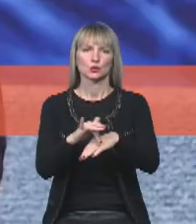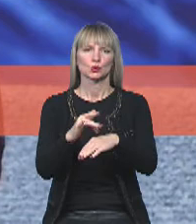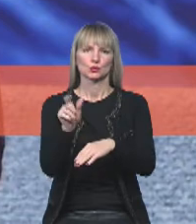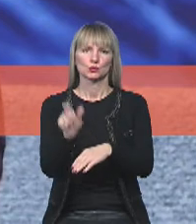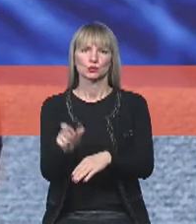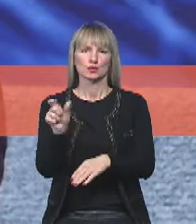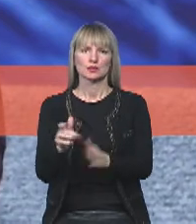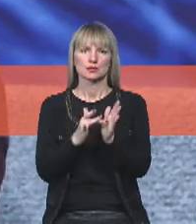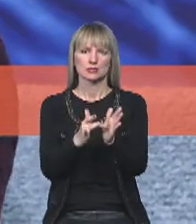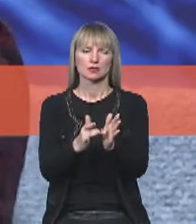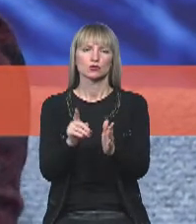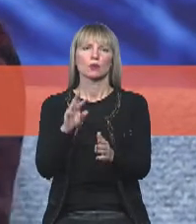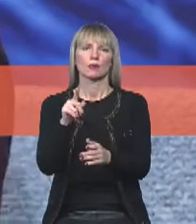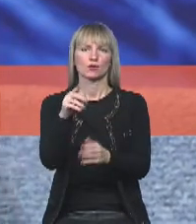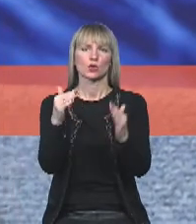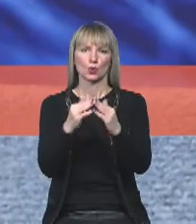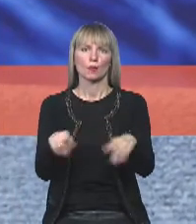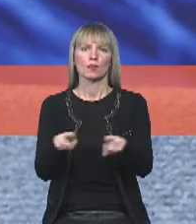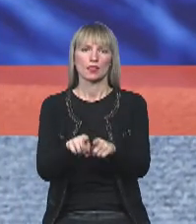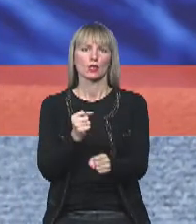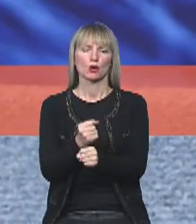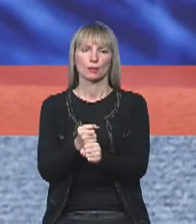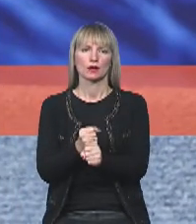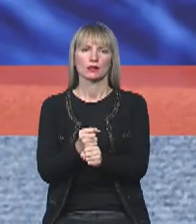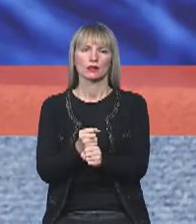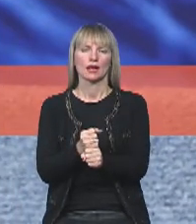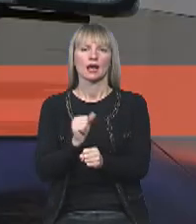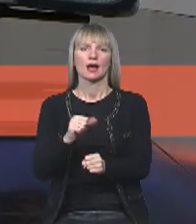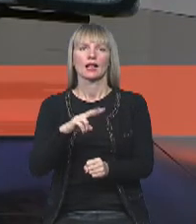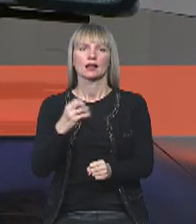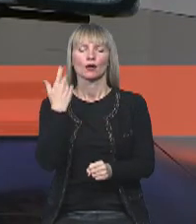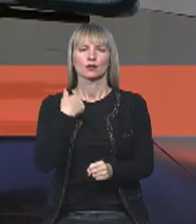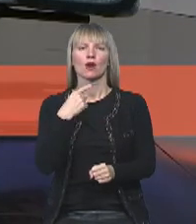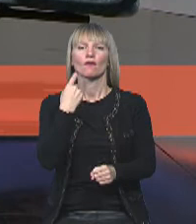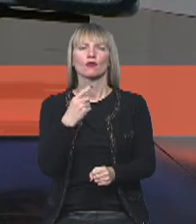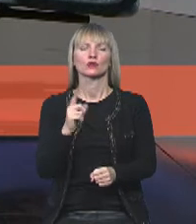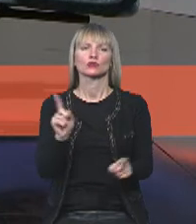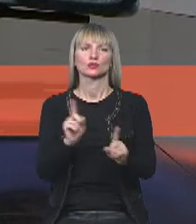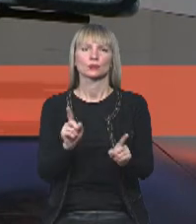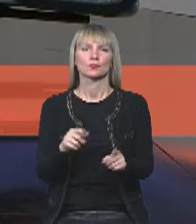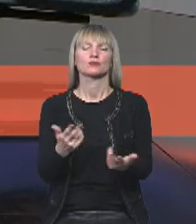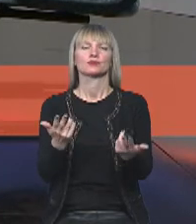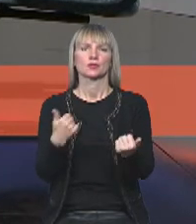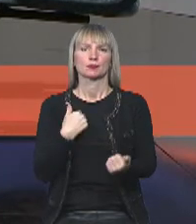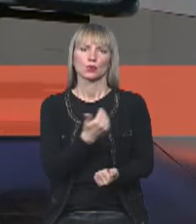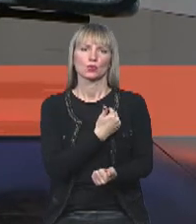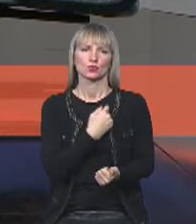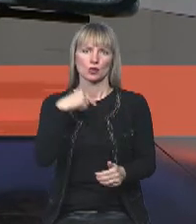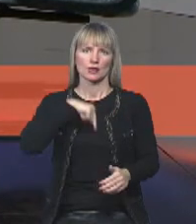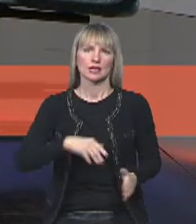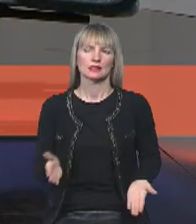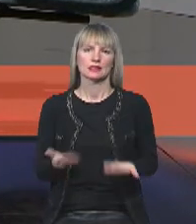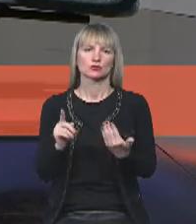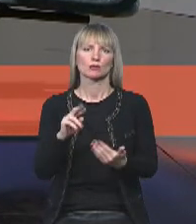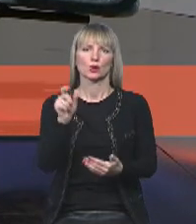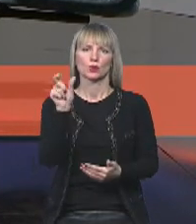їх, щоб вони вдома таким так само робили таким чином. Але коли я говорю про те, що так, ми хочемо надихати, щоб